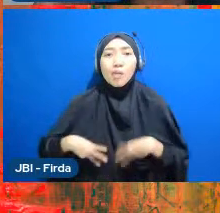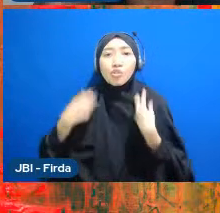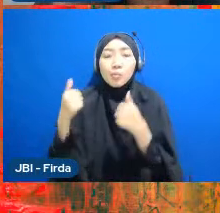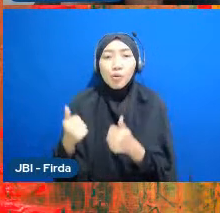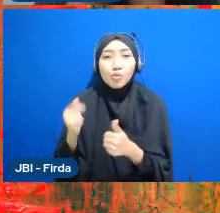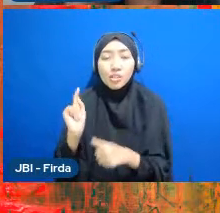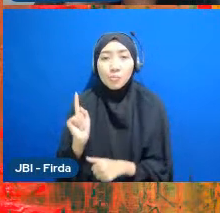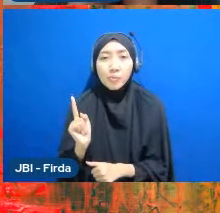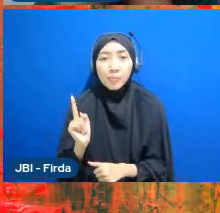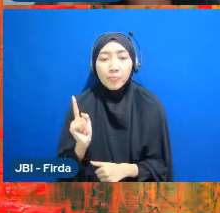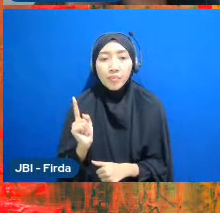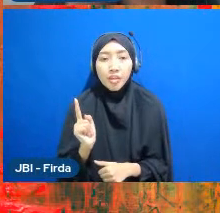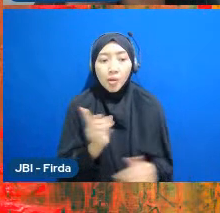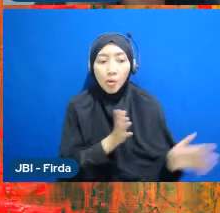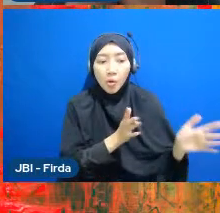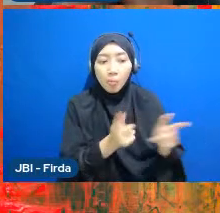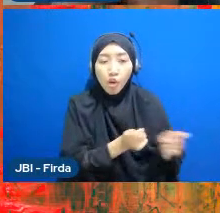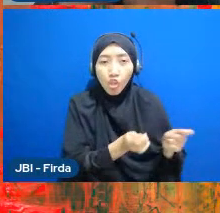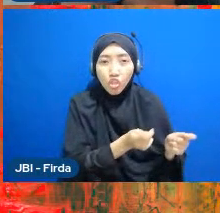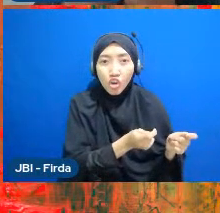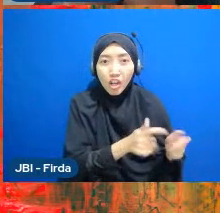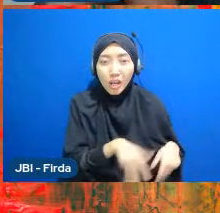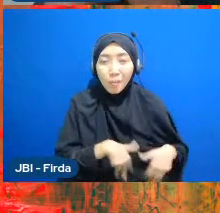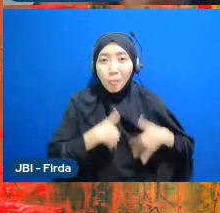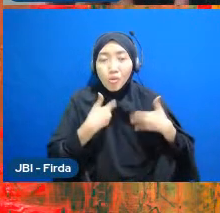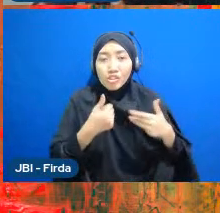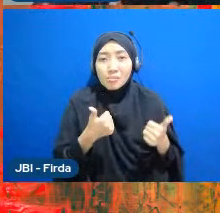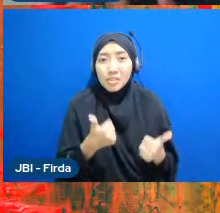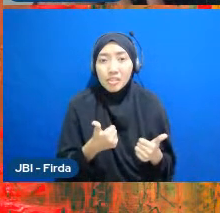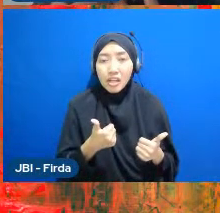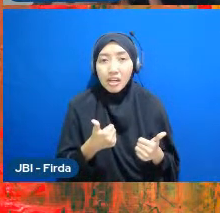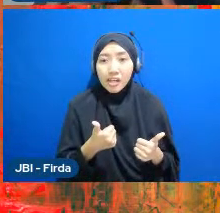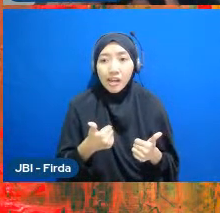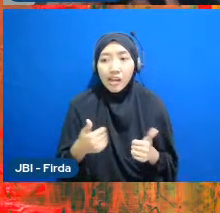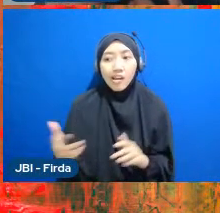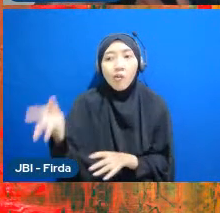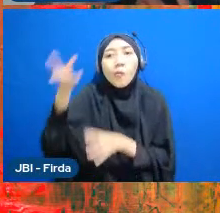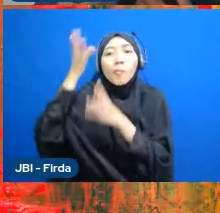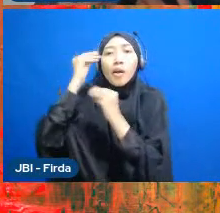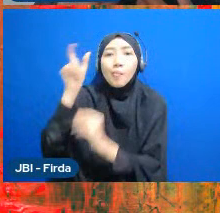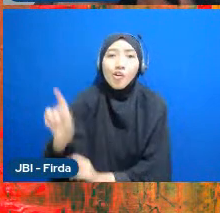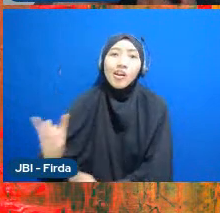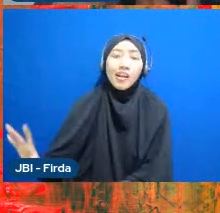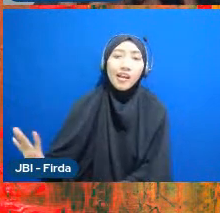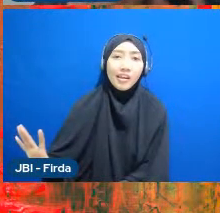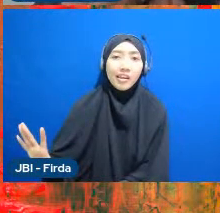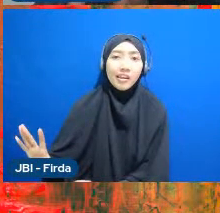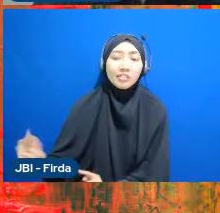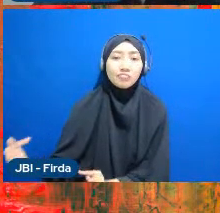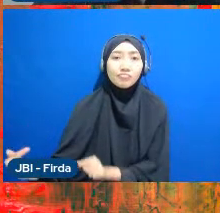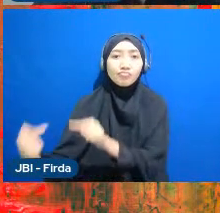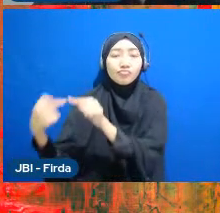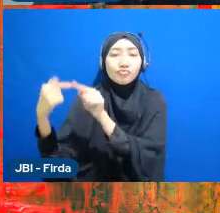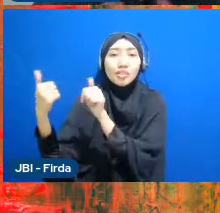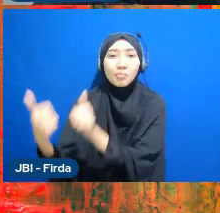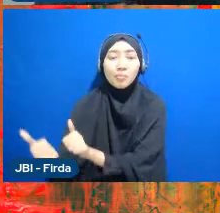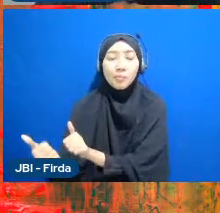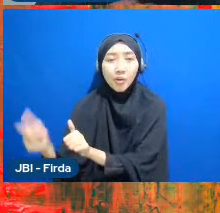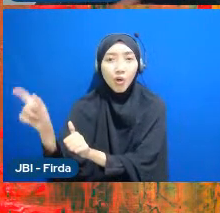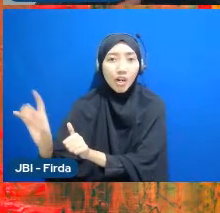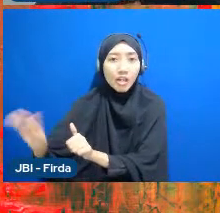selain dia bisa mengelola emosinya, dia juga bisa memahami emosi orang lain, sehingga dia bisa berhubungan dengan baik dengan orang lain.